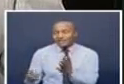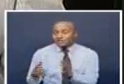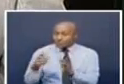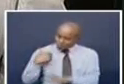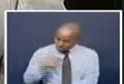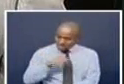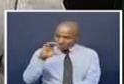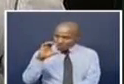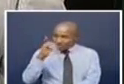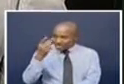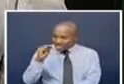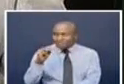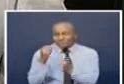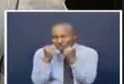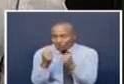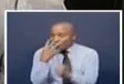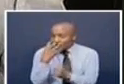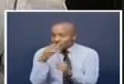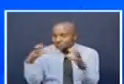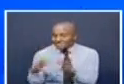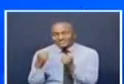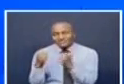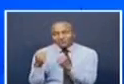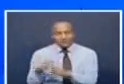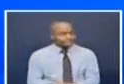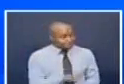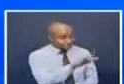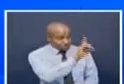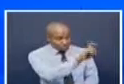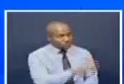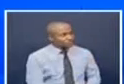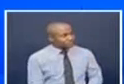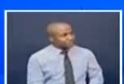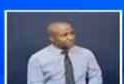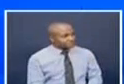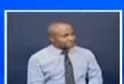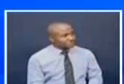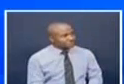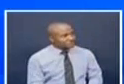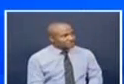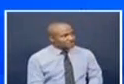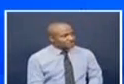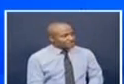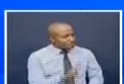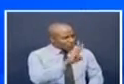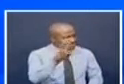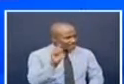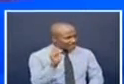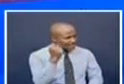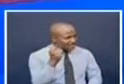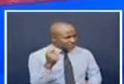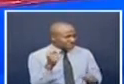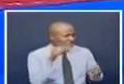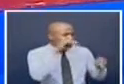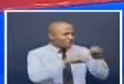ODM bado kina nguvu. Kumekuwa na hili swala zima la namna kambi ya magharibi mwa Kenya inavyopiga